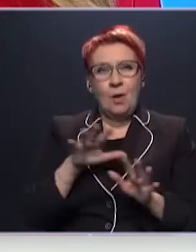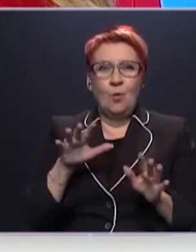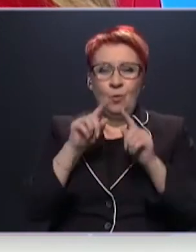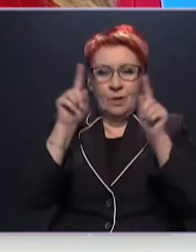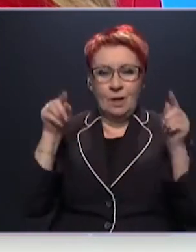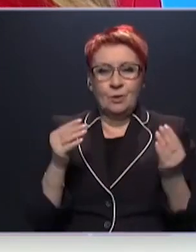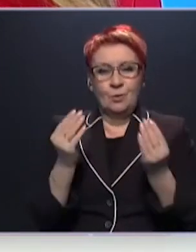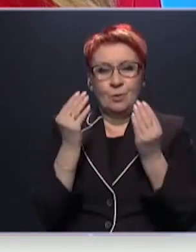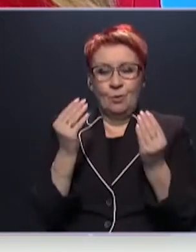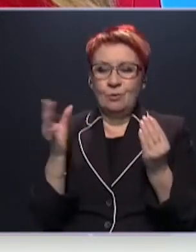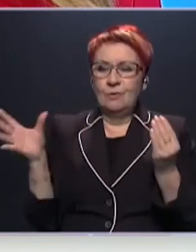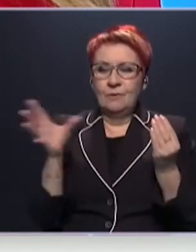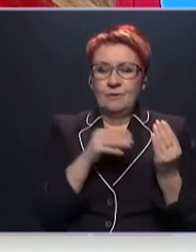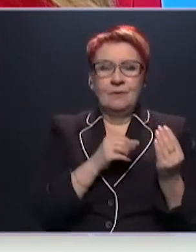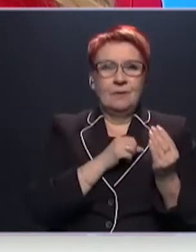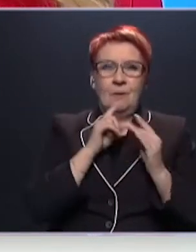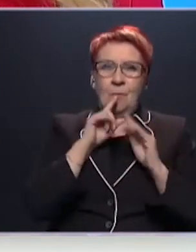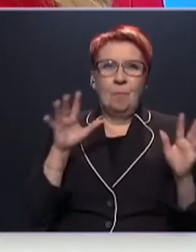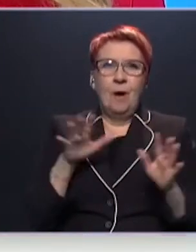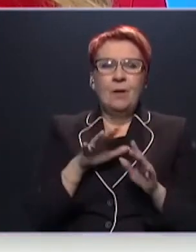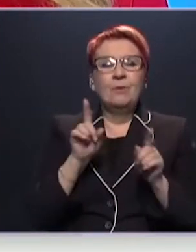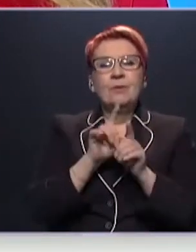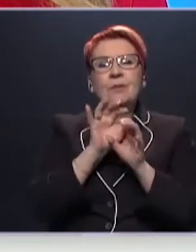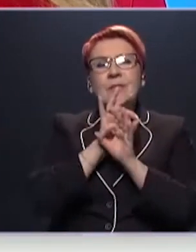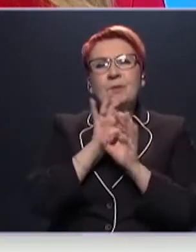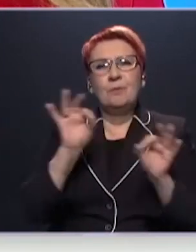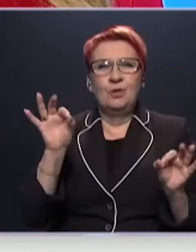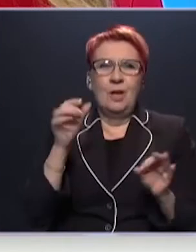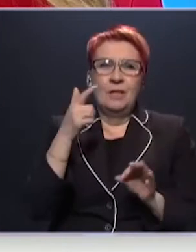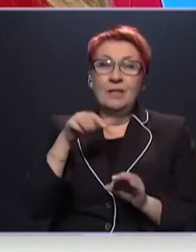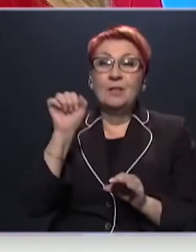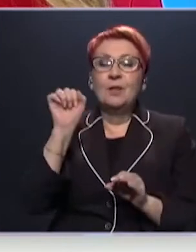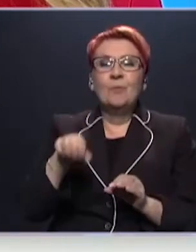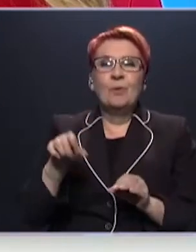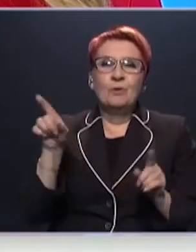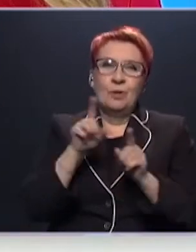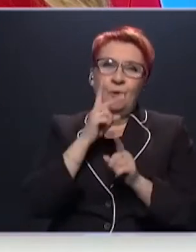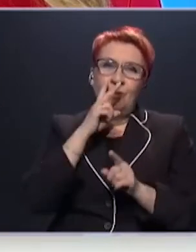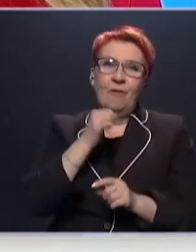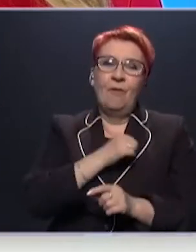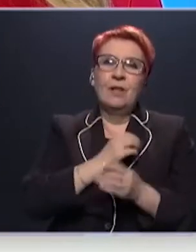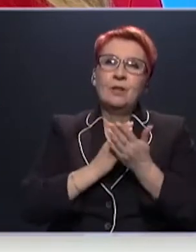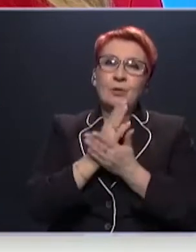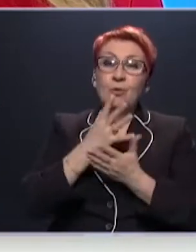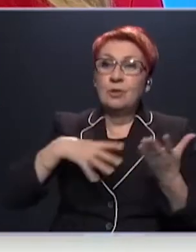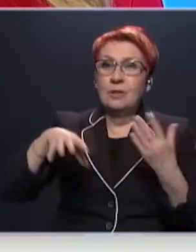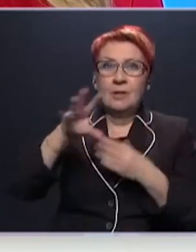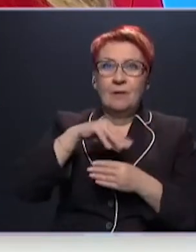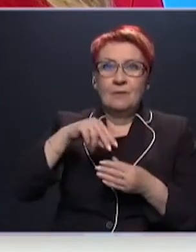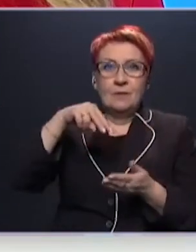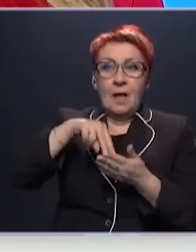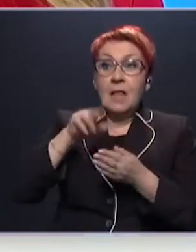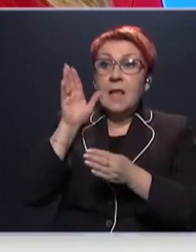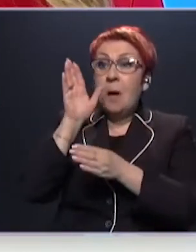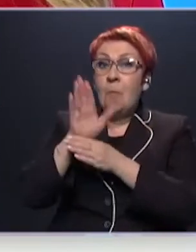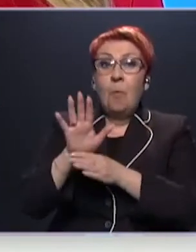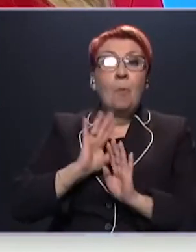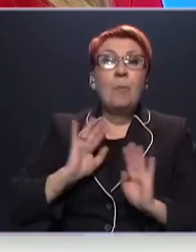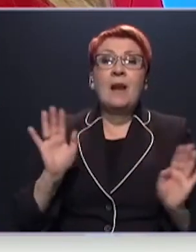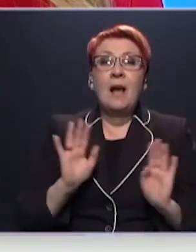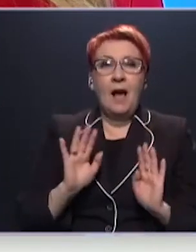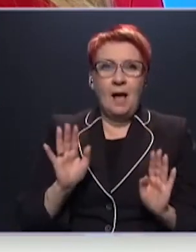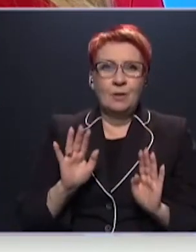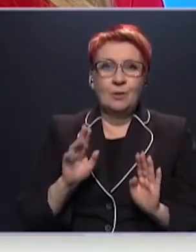очень удивительно, и такого редко где можно увидеть. Военнослужащие все вот так вот, не по приказу, а